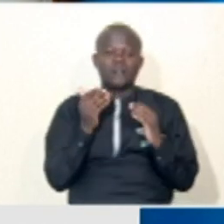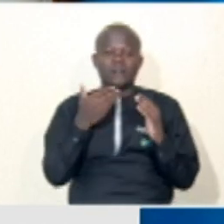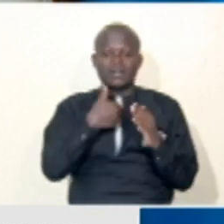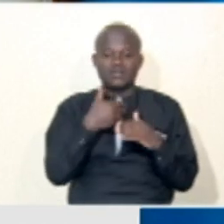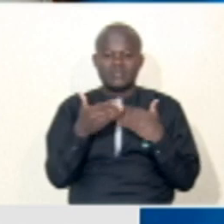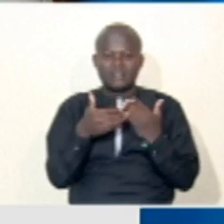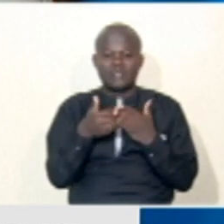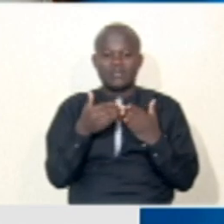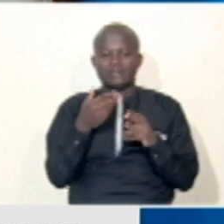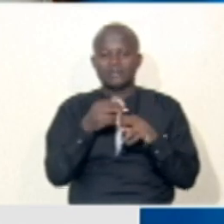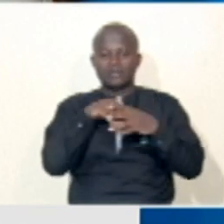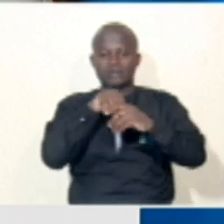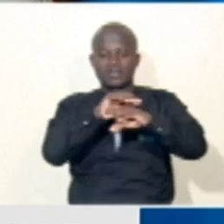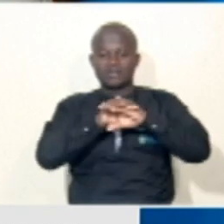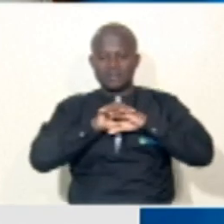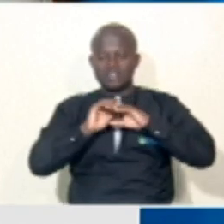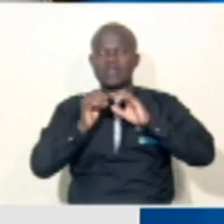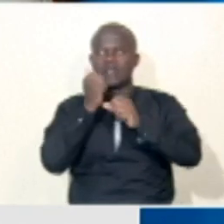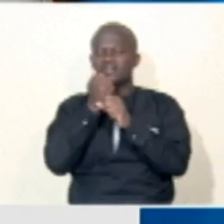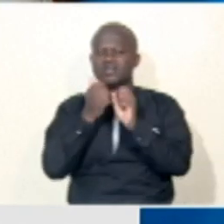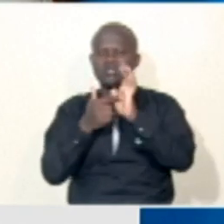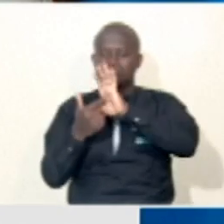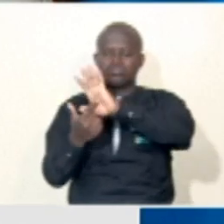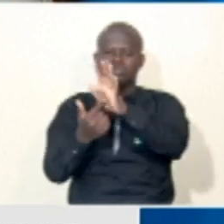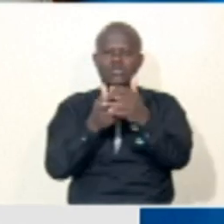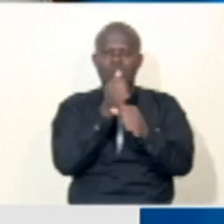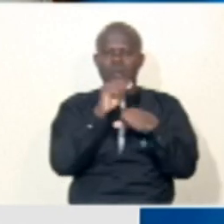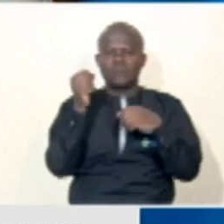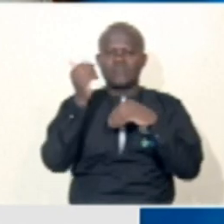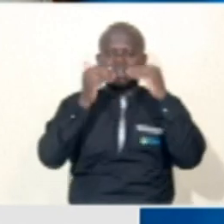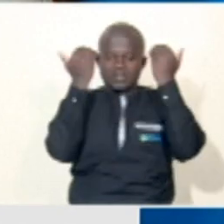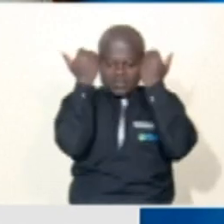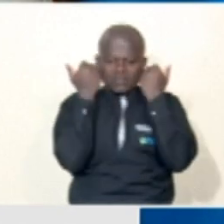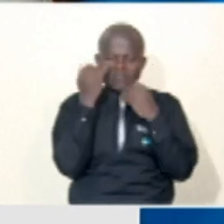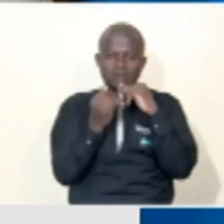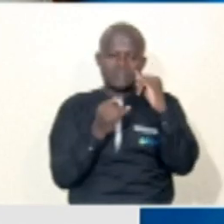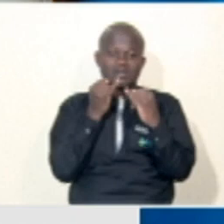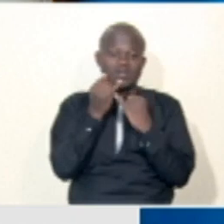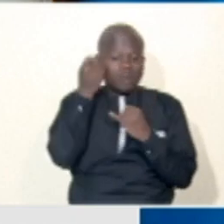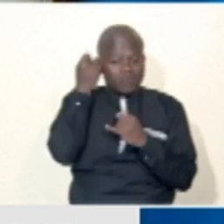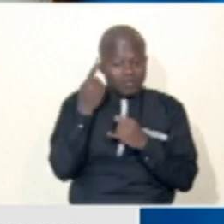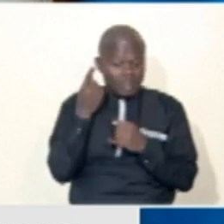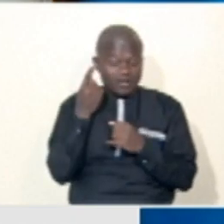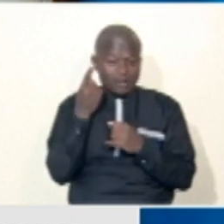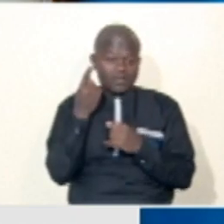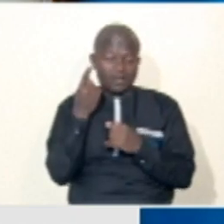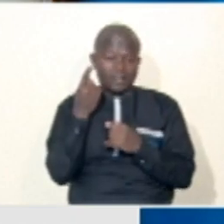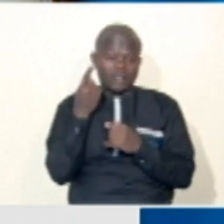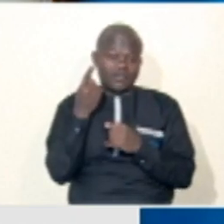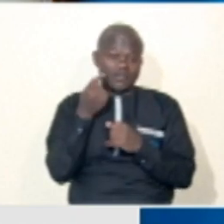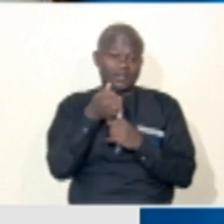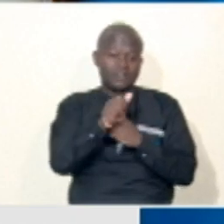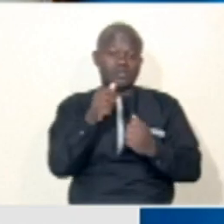bagize icyo twita mu Cyongereza exposures, bashobora kuba barakoze no mu zindi nkiko mpuzamahanga. Icyo gihe rero